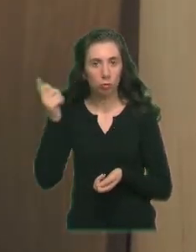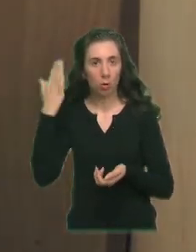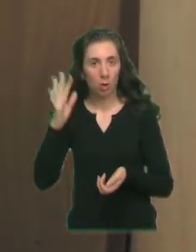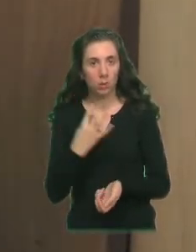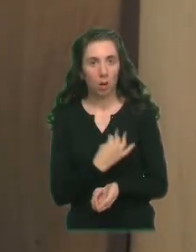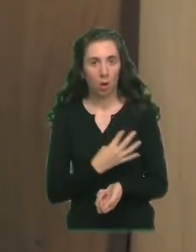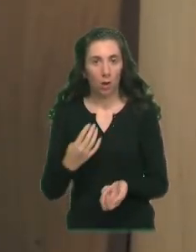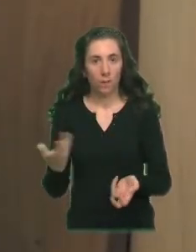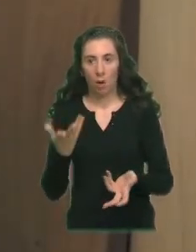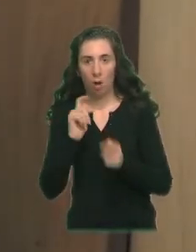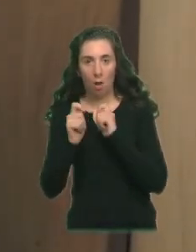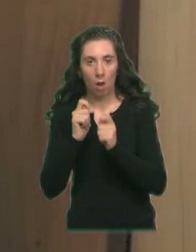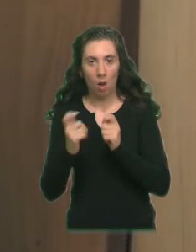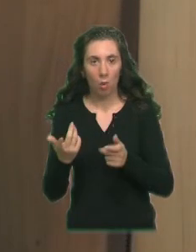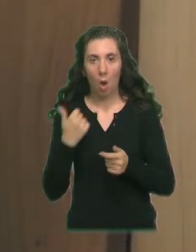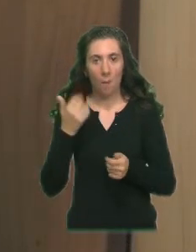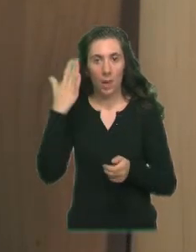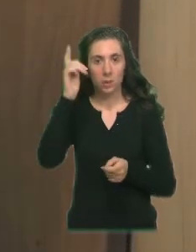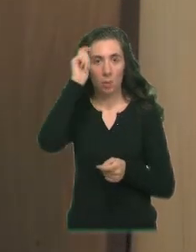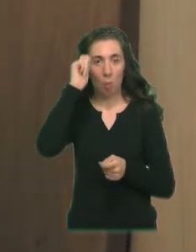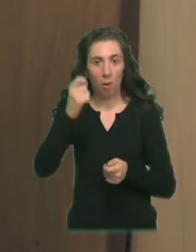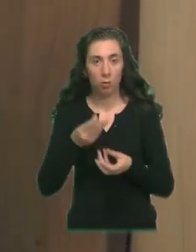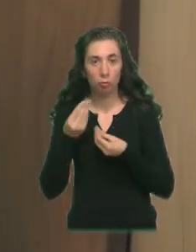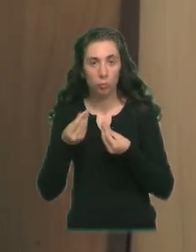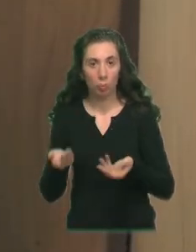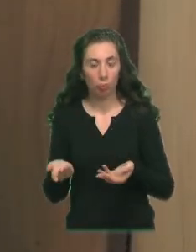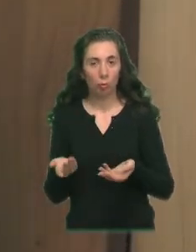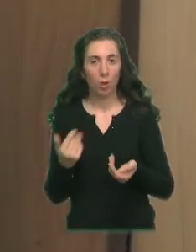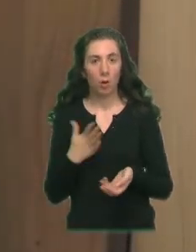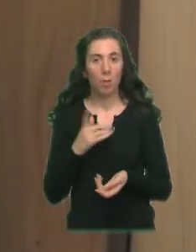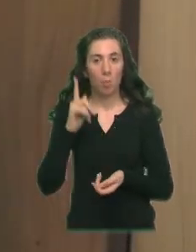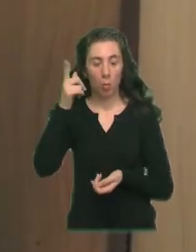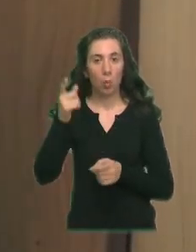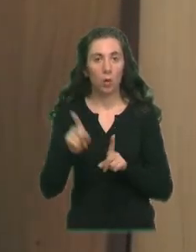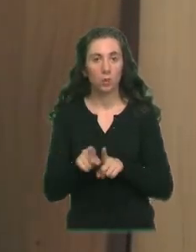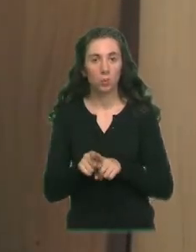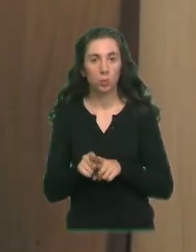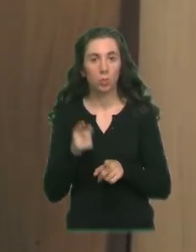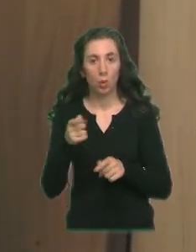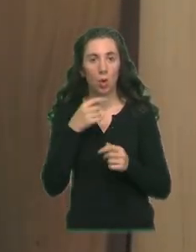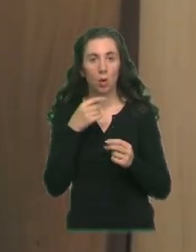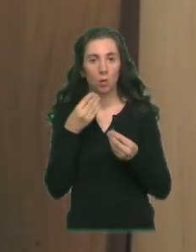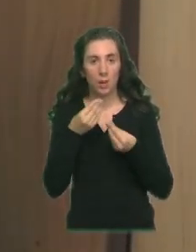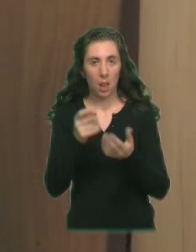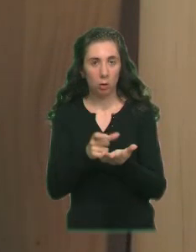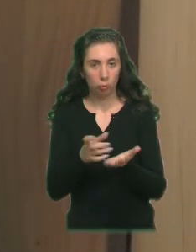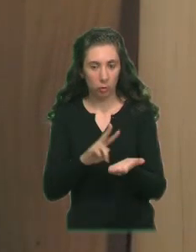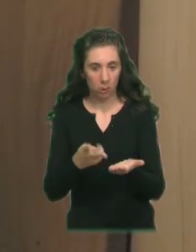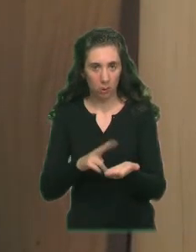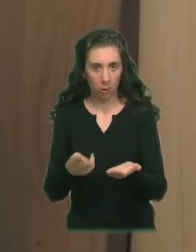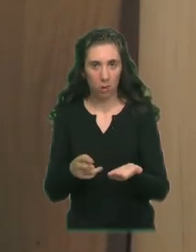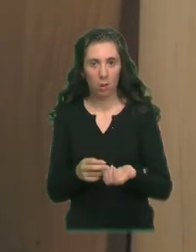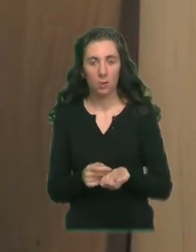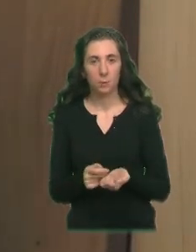ne zna hrvatski, kak se sporazumio, a ni mi ne znamo mađarski govoriti. Tako da imamo gore isto te rječnike, pa smo pomoću